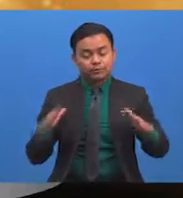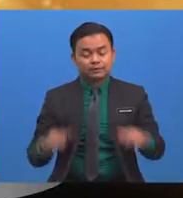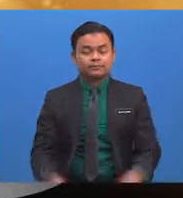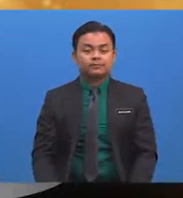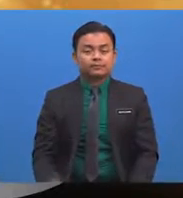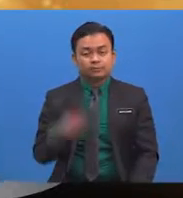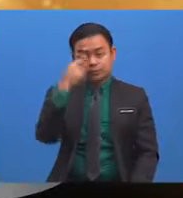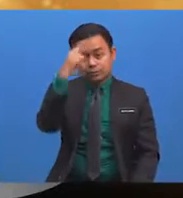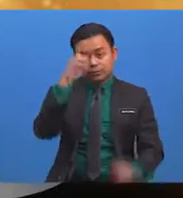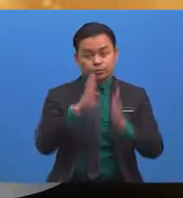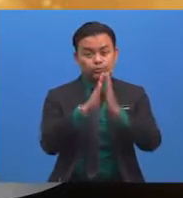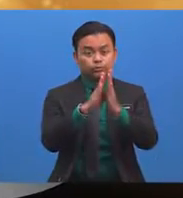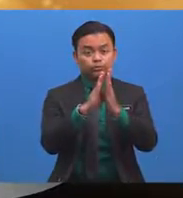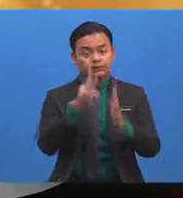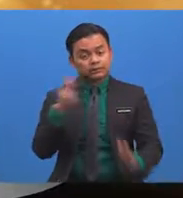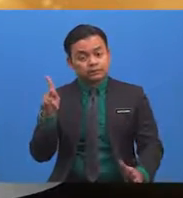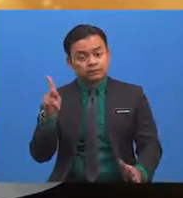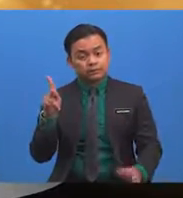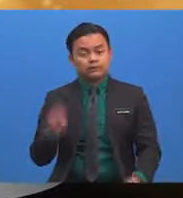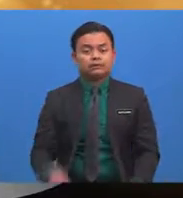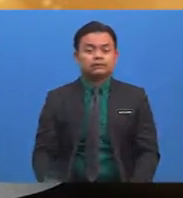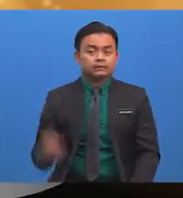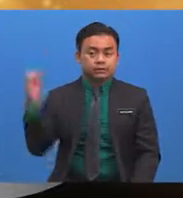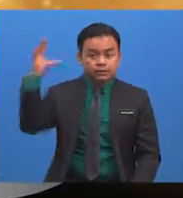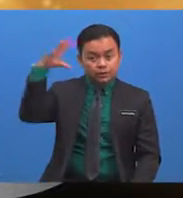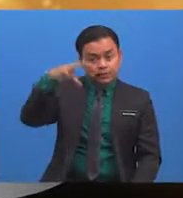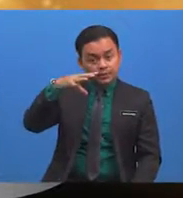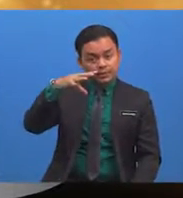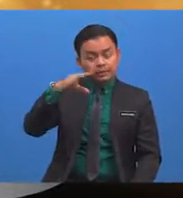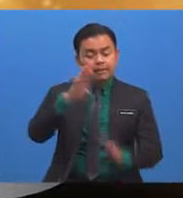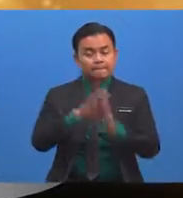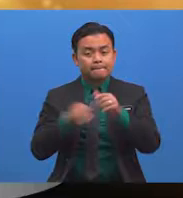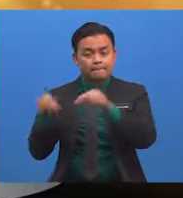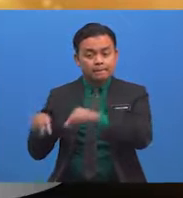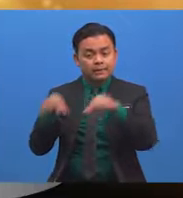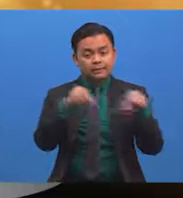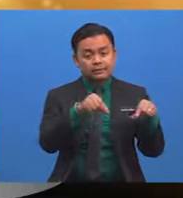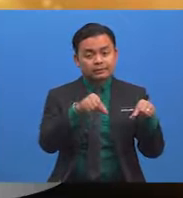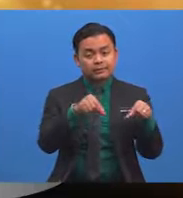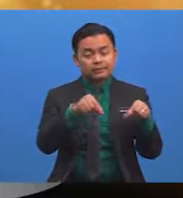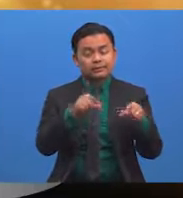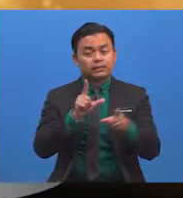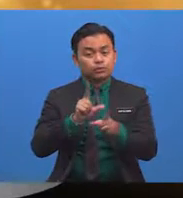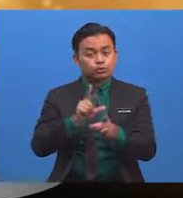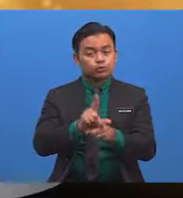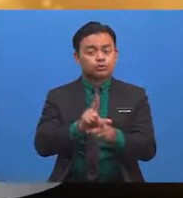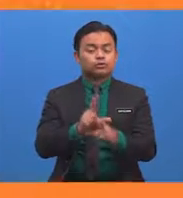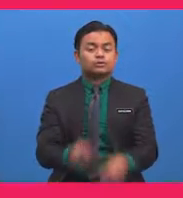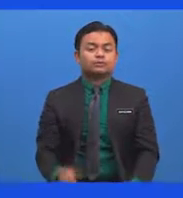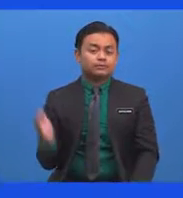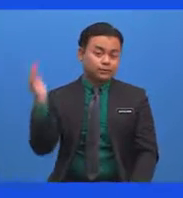bagi membuktikan bahawa cahaya bergerak secara lurus.